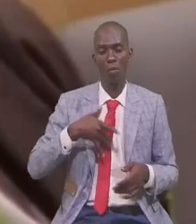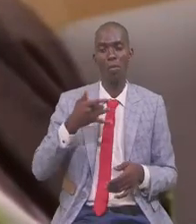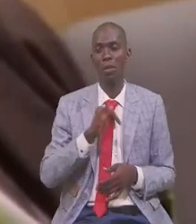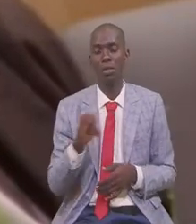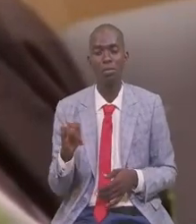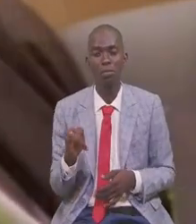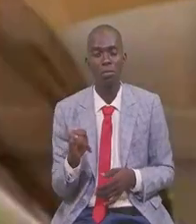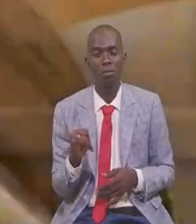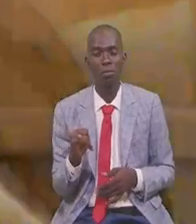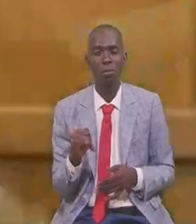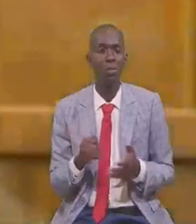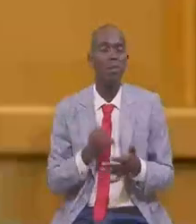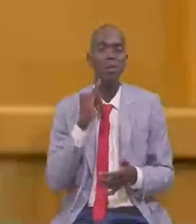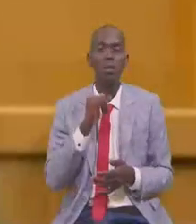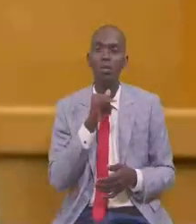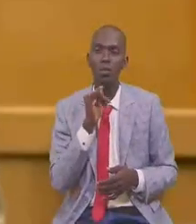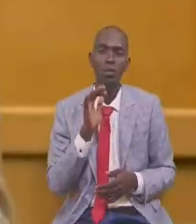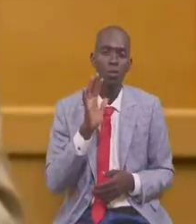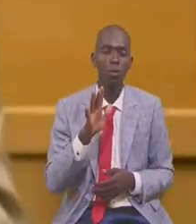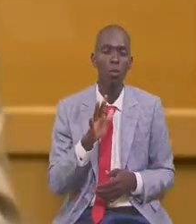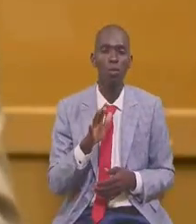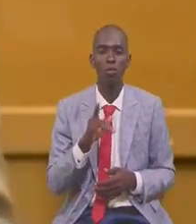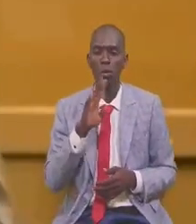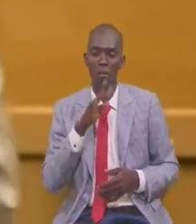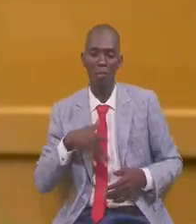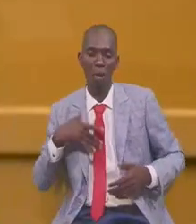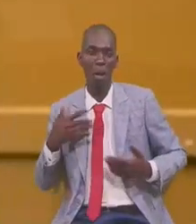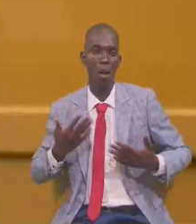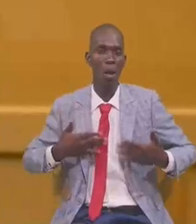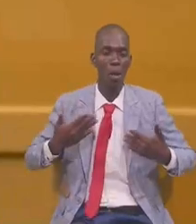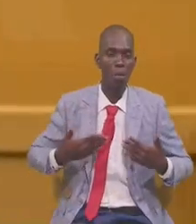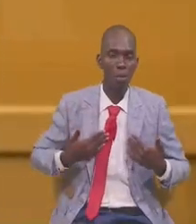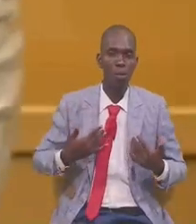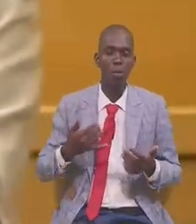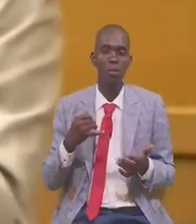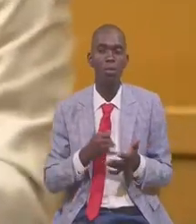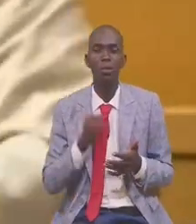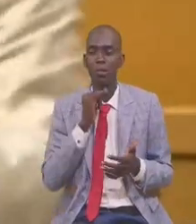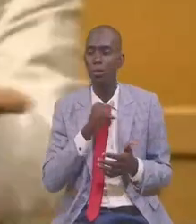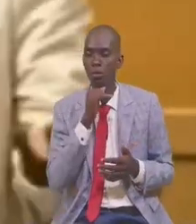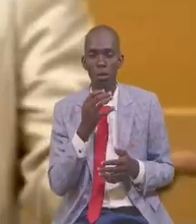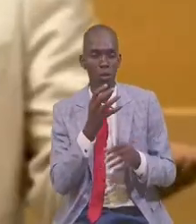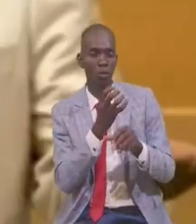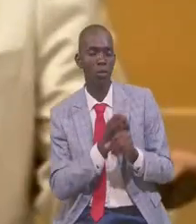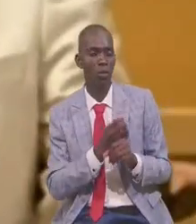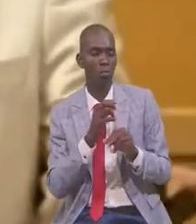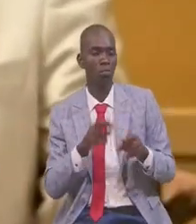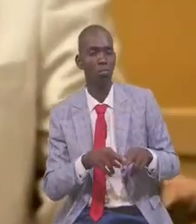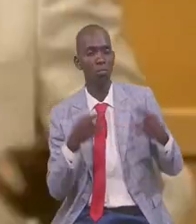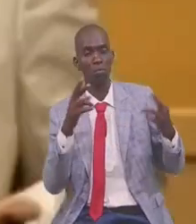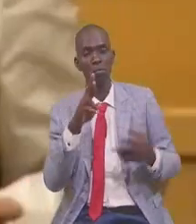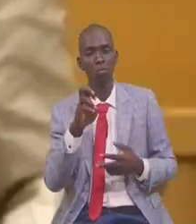tes sentiments, ce n'est pas que tu te sens excité, ce n'est pas une révélation. Nous avons assez de révélations,